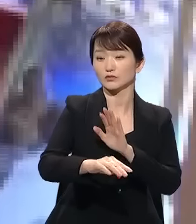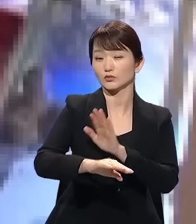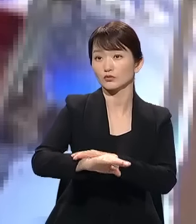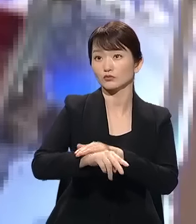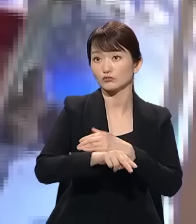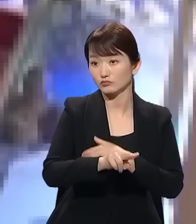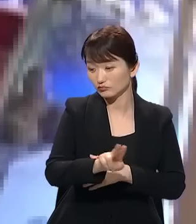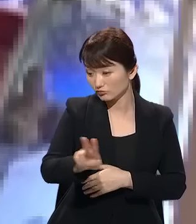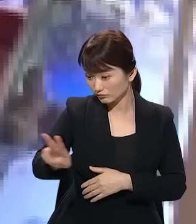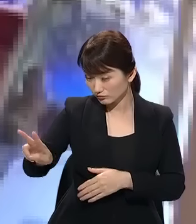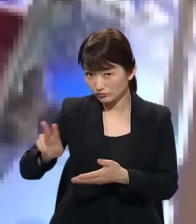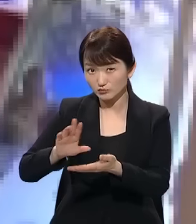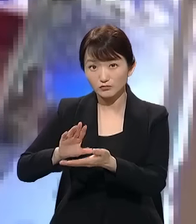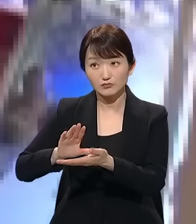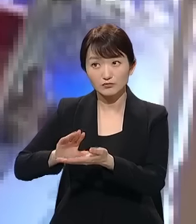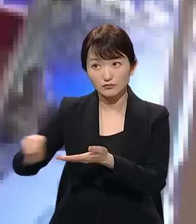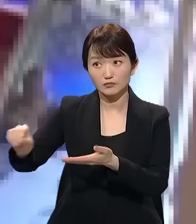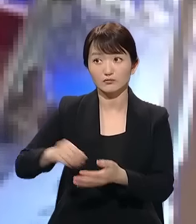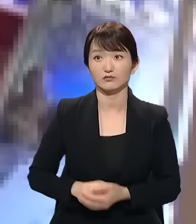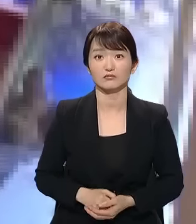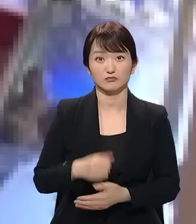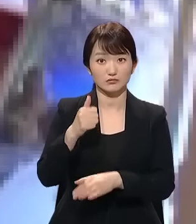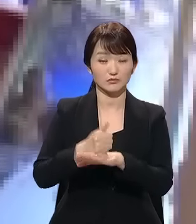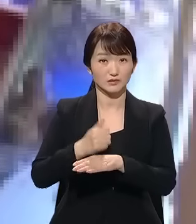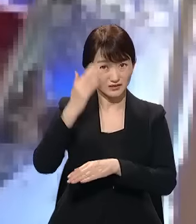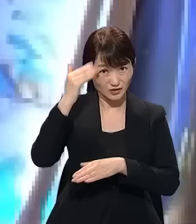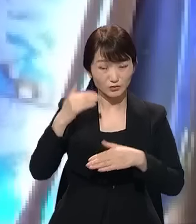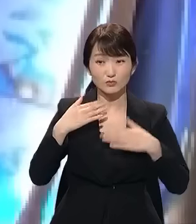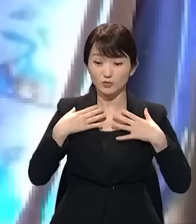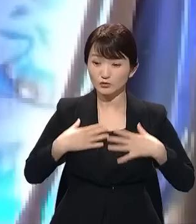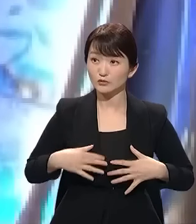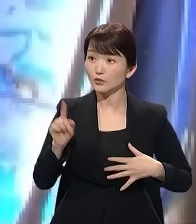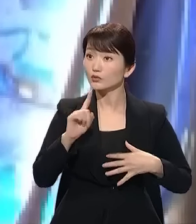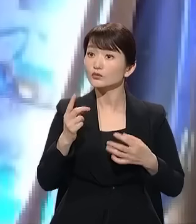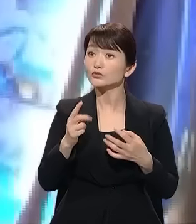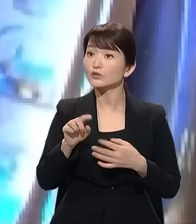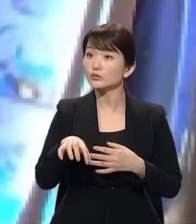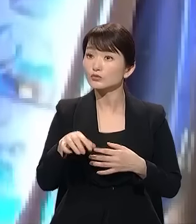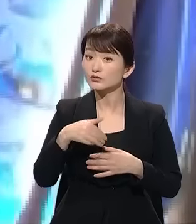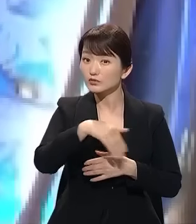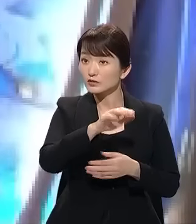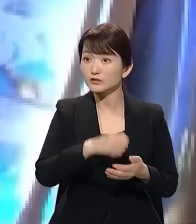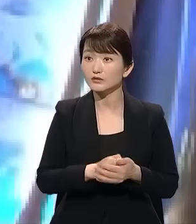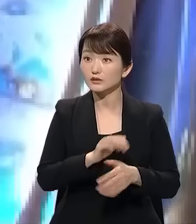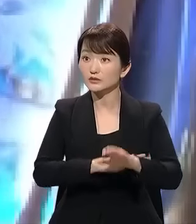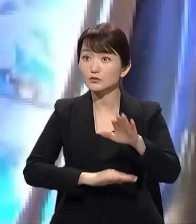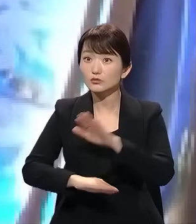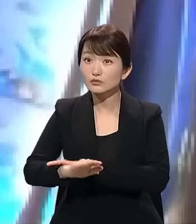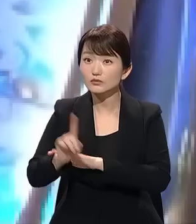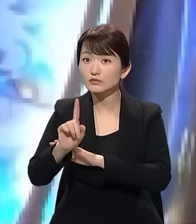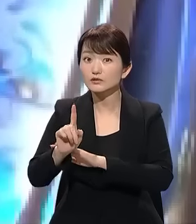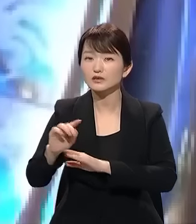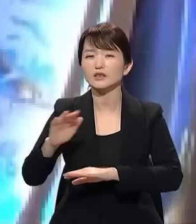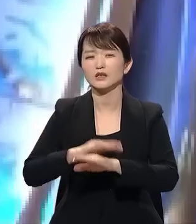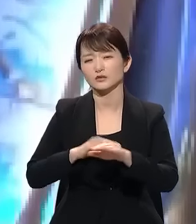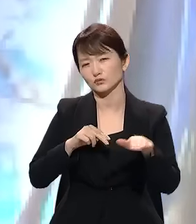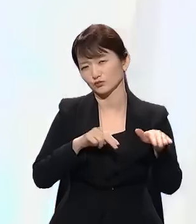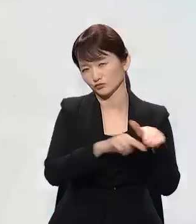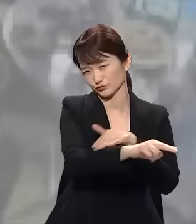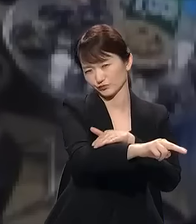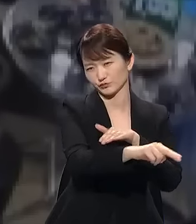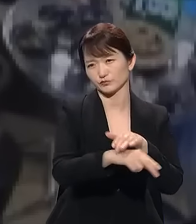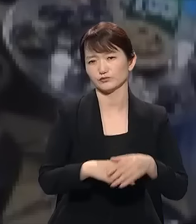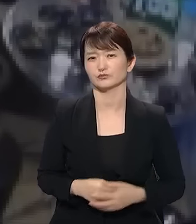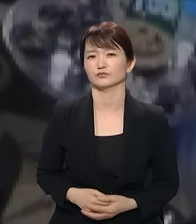오른쪽으로 슝 사라집니다. 자, 마지막 검은 옷 어디로 갈까요? 왼쪽, 오른쪽 아니면 식당 안으로 왼쪽으로 갑니다. 자,